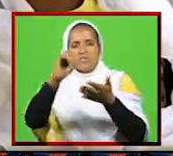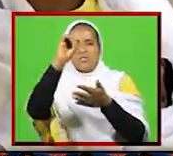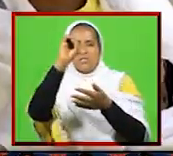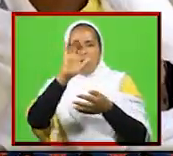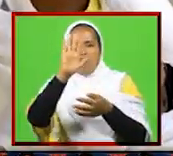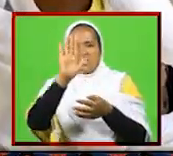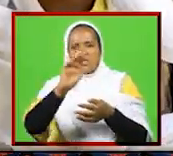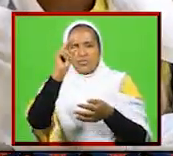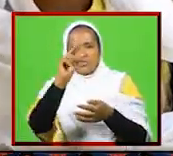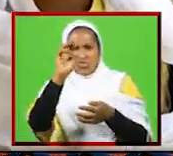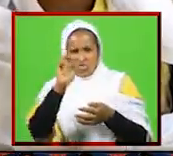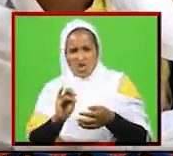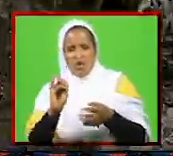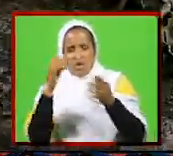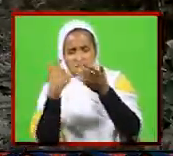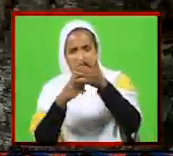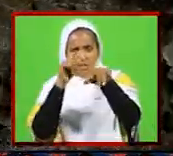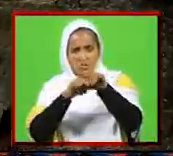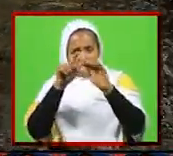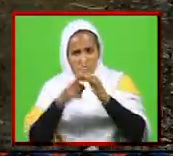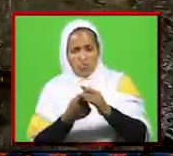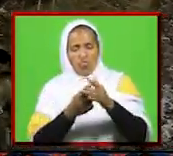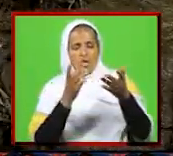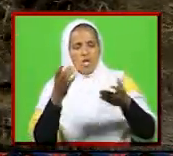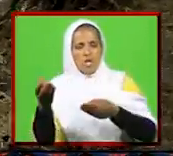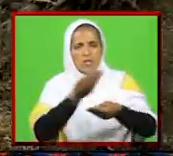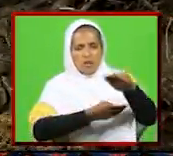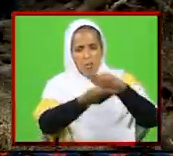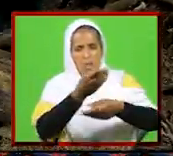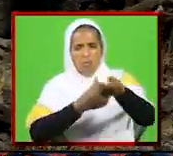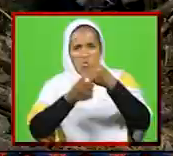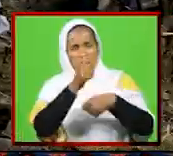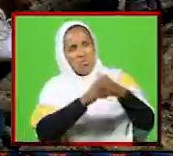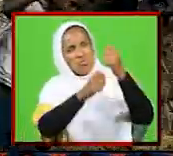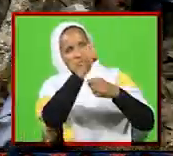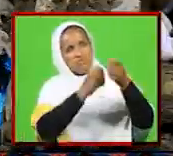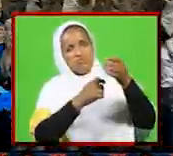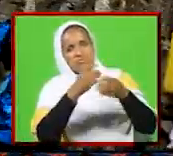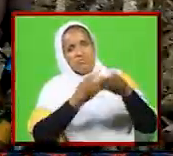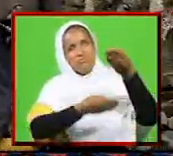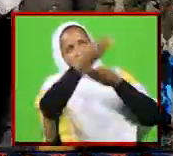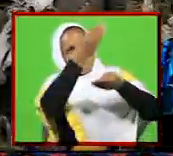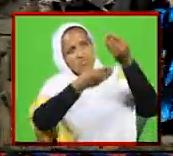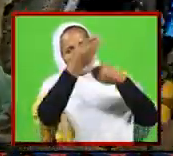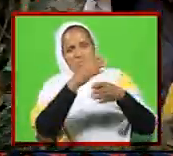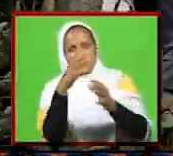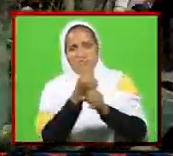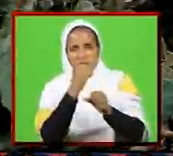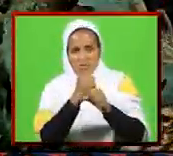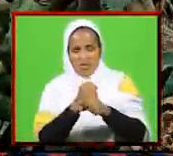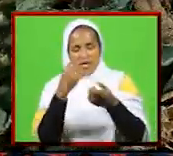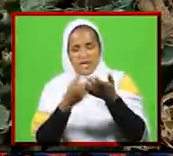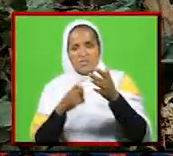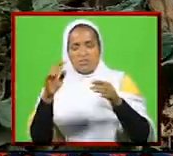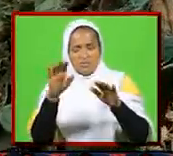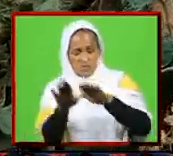ከጻግብጅ የመጣ ድንጋይ ነው የተሰራበት የሚባለው። ከዛ ጀምረው እየተቀባበሉ ያው ላይ እየወሰዱ የተሰራ እንትን ነው። ያው